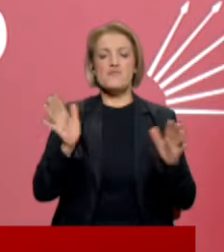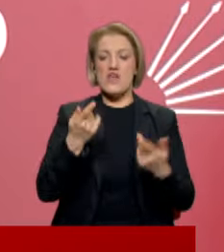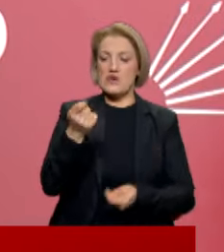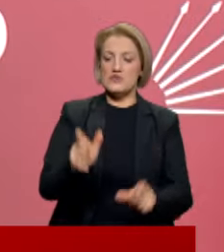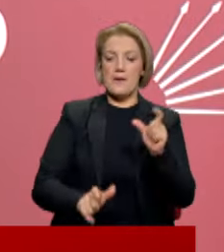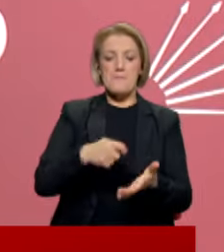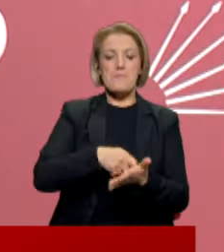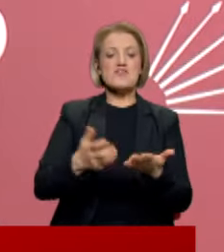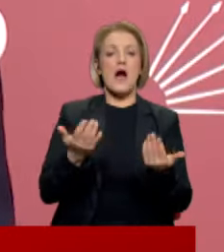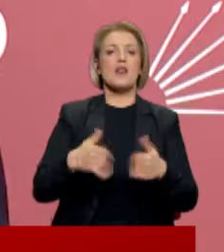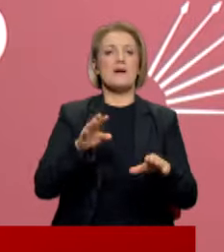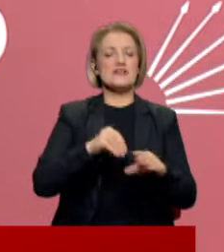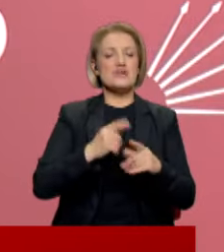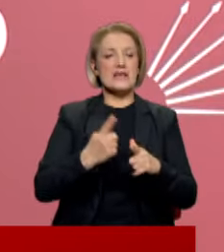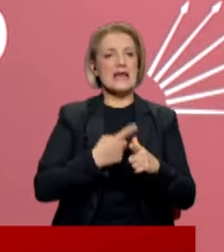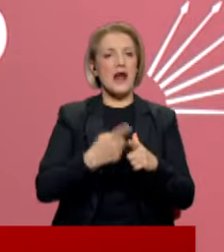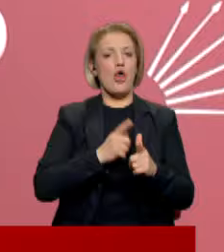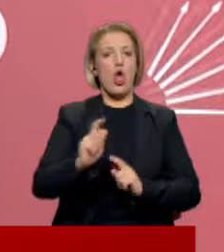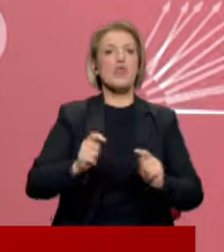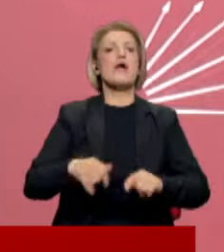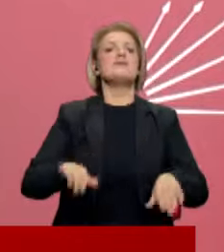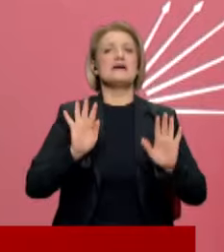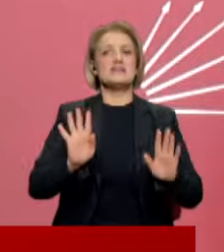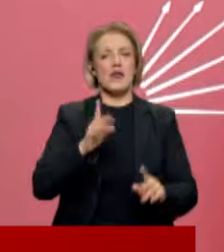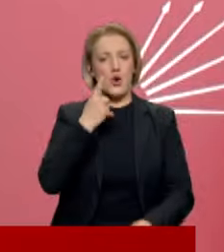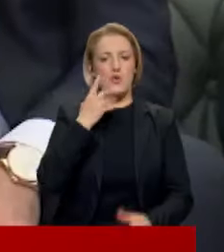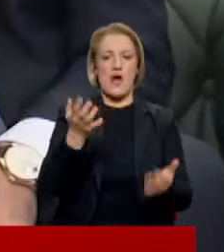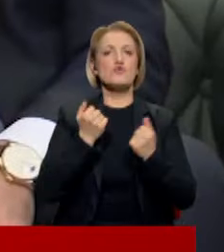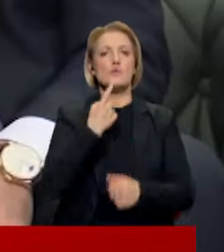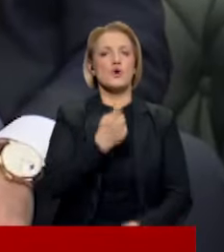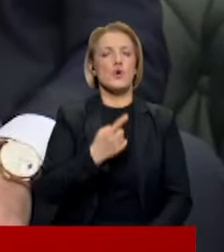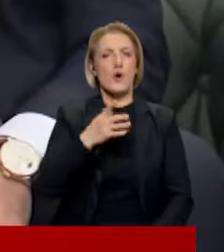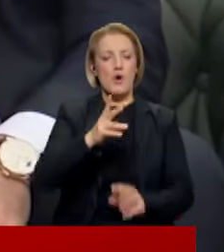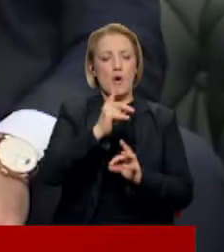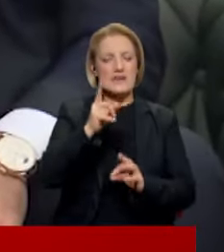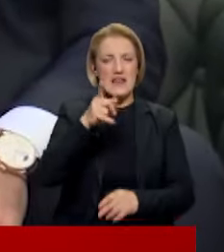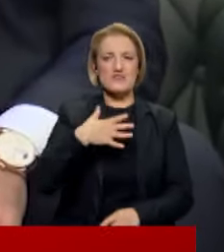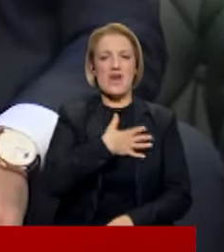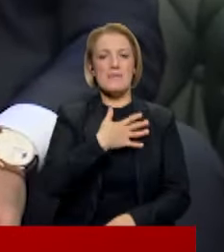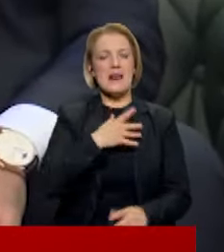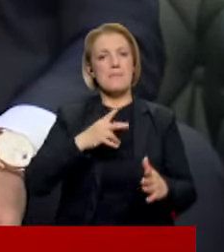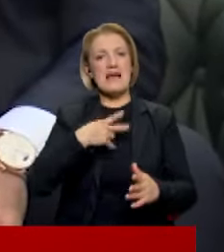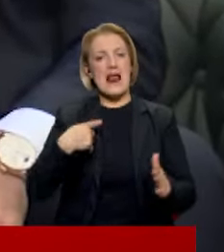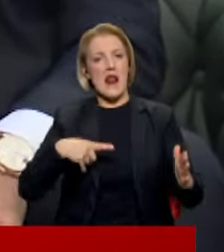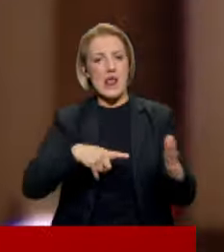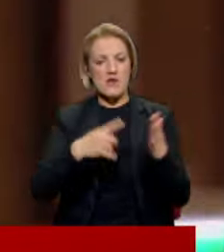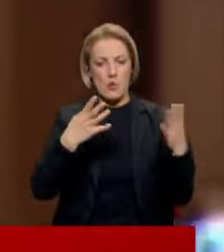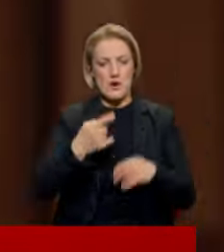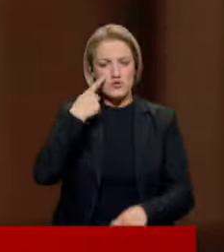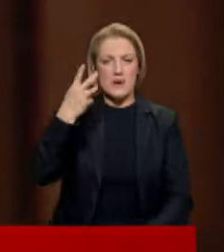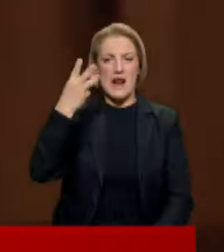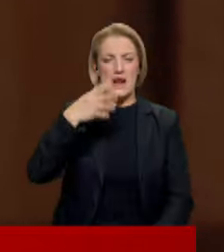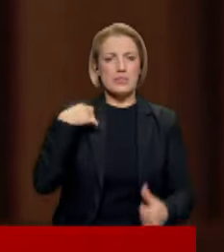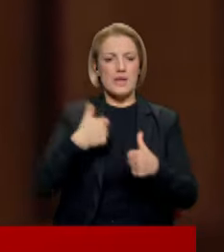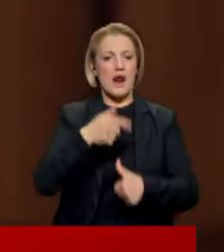çalışanlarının maaş alamadığı için kiralarını ödeyememesini göze alıyorum diyor. Özel CHP'li belediyelerin hedefe konulmasını Erdoğan'ın